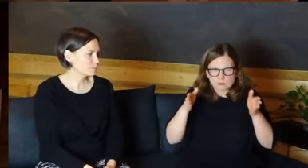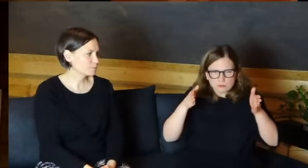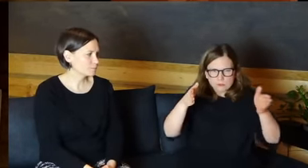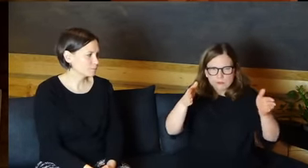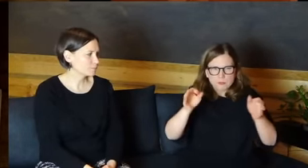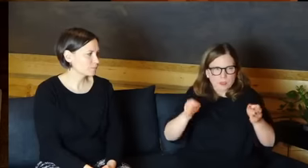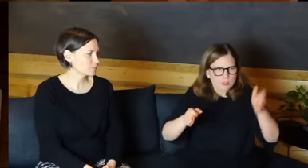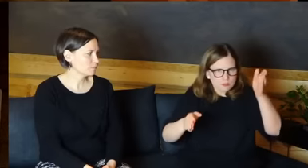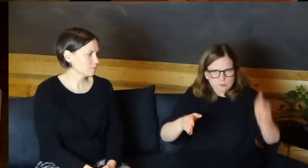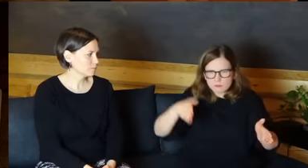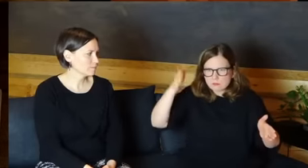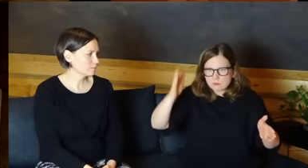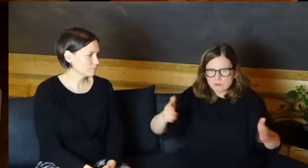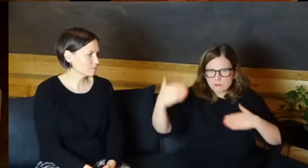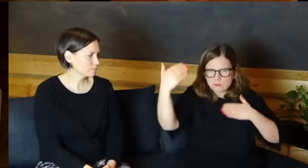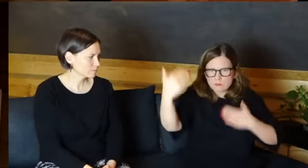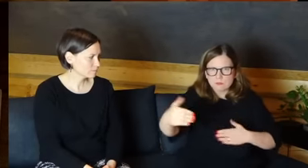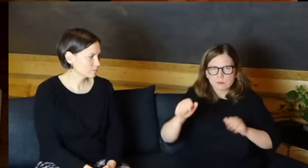suorat seinät ja sitten tota,